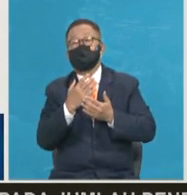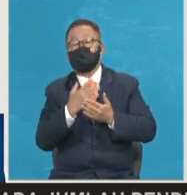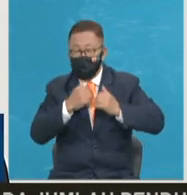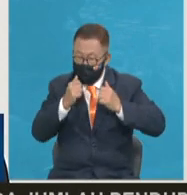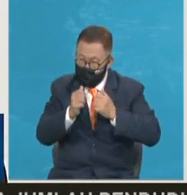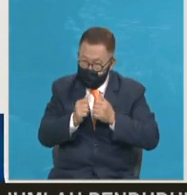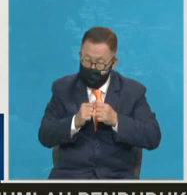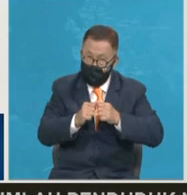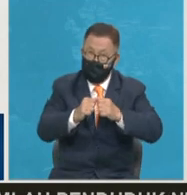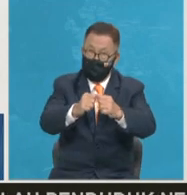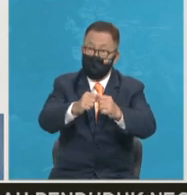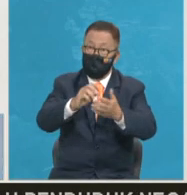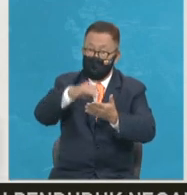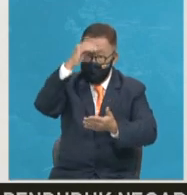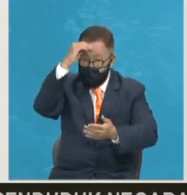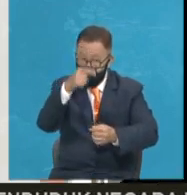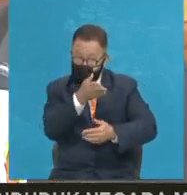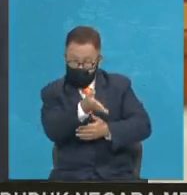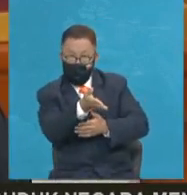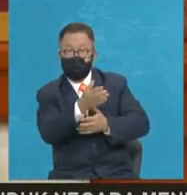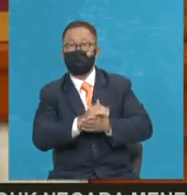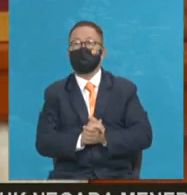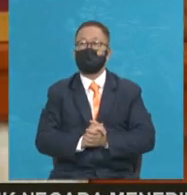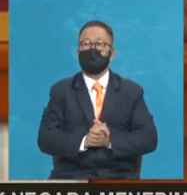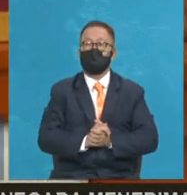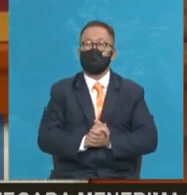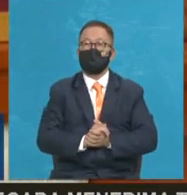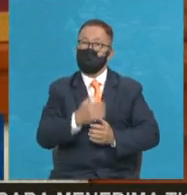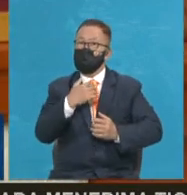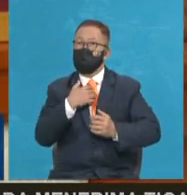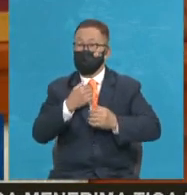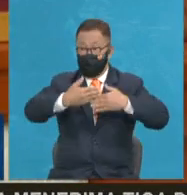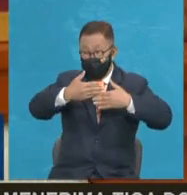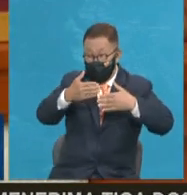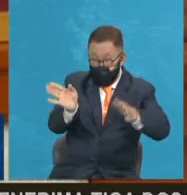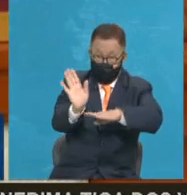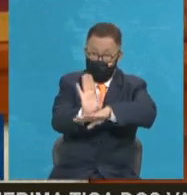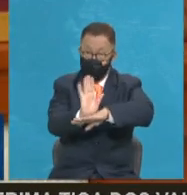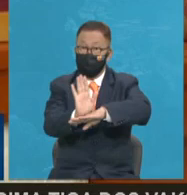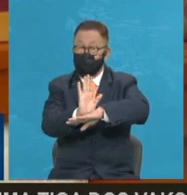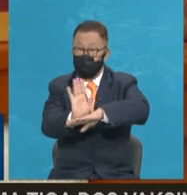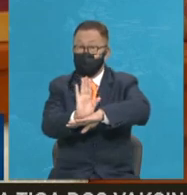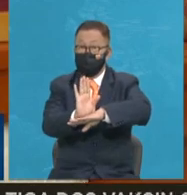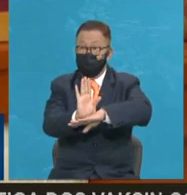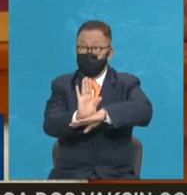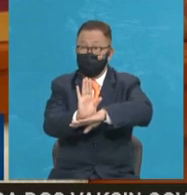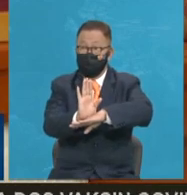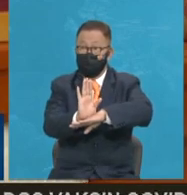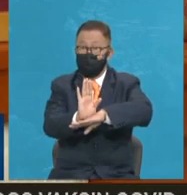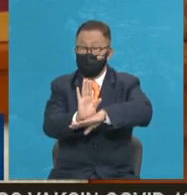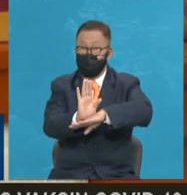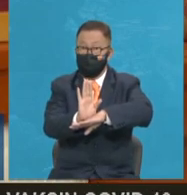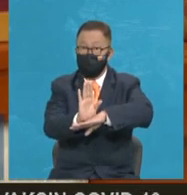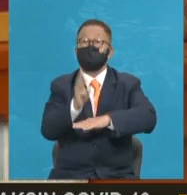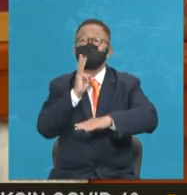meneruskan pelajaran dalam bidang ini Hai ini saya akan buka bisnis saya ikut dalam bidang Insyaallah mau